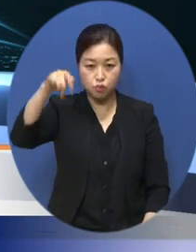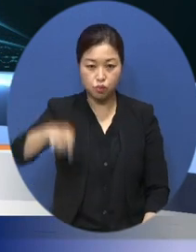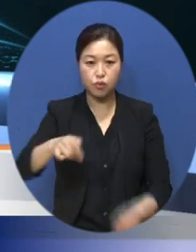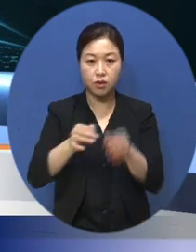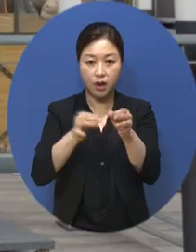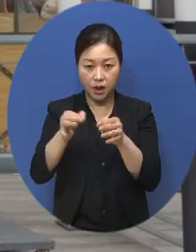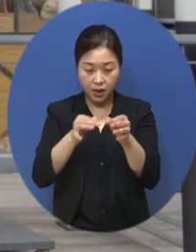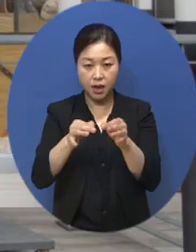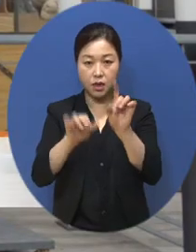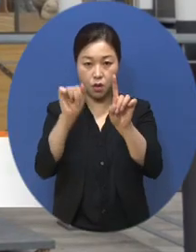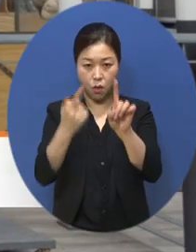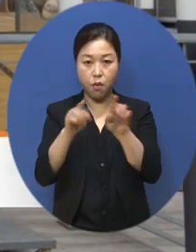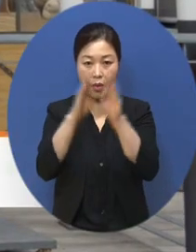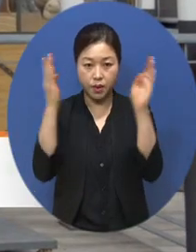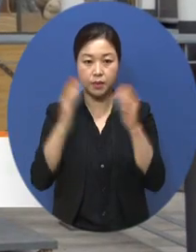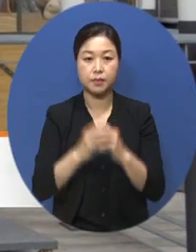가졌습니다.